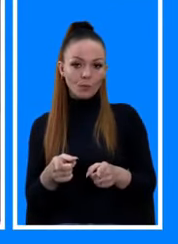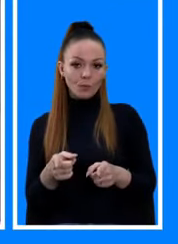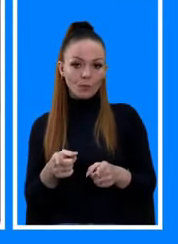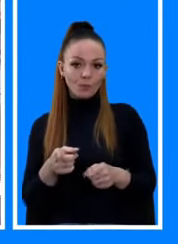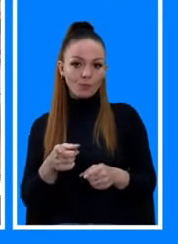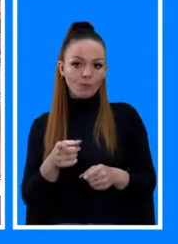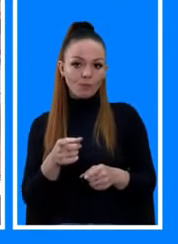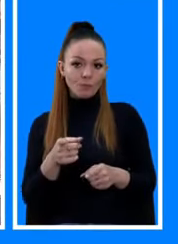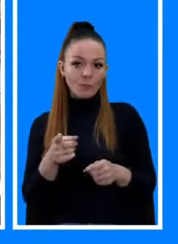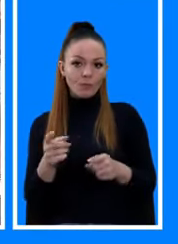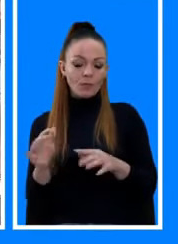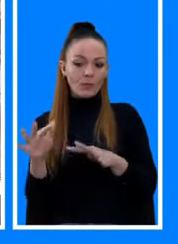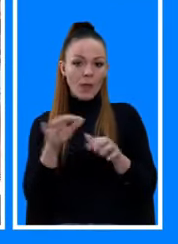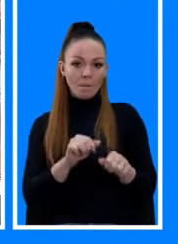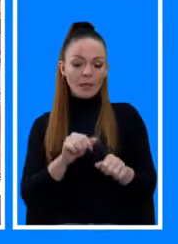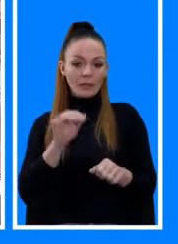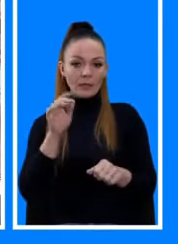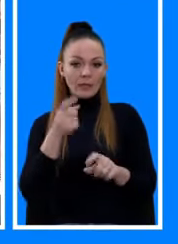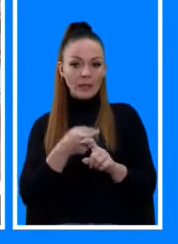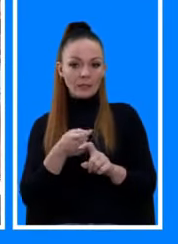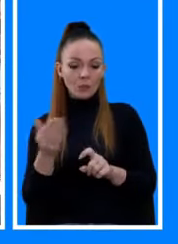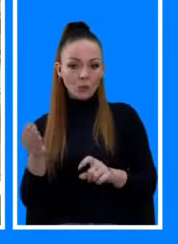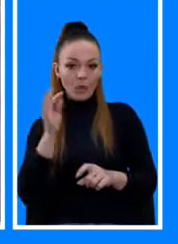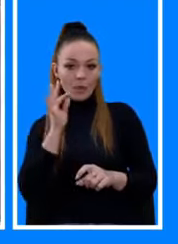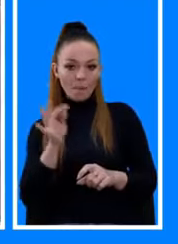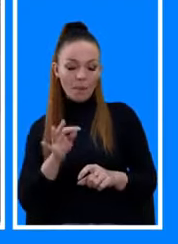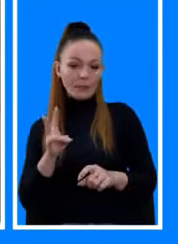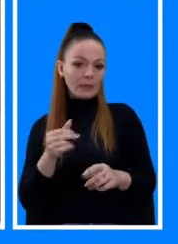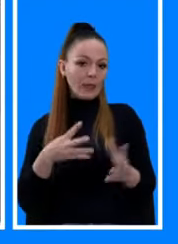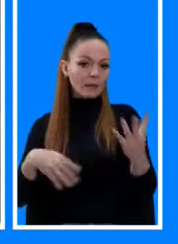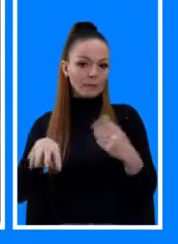нападу нацистської Германії на всю Європу, на Україну.